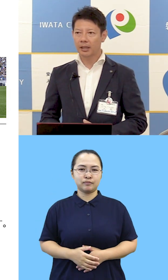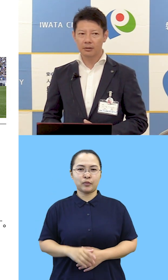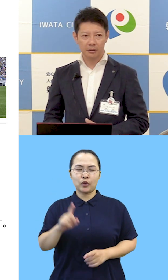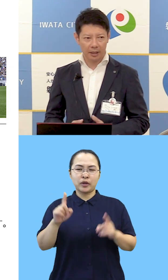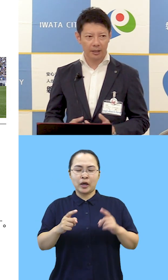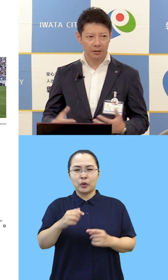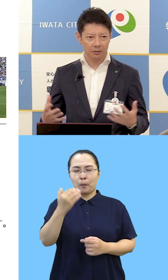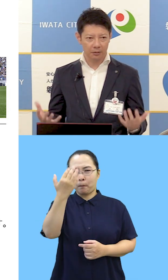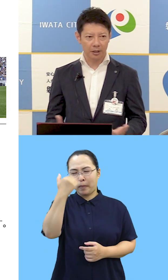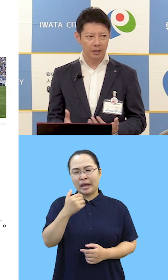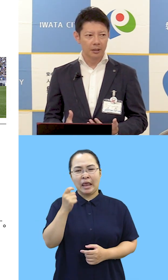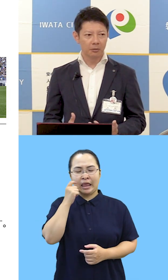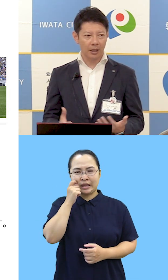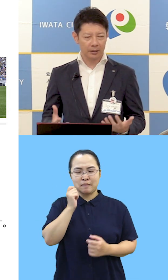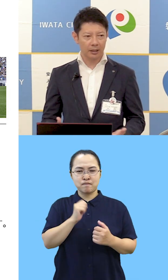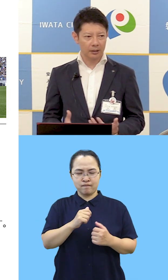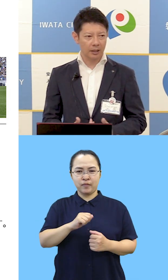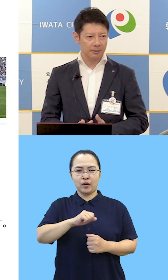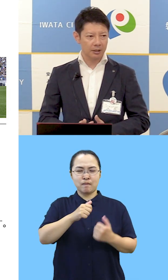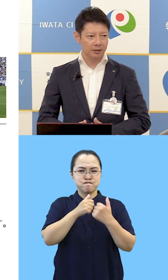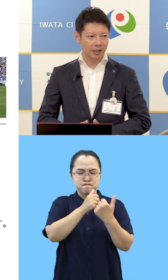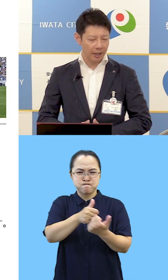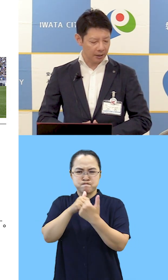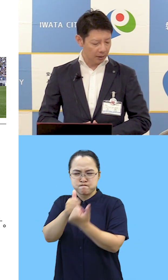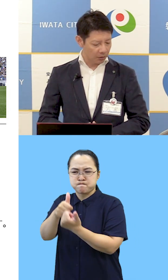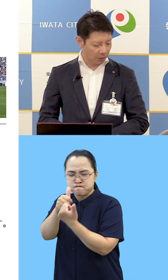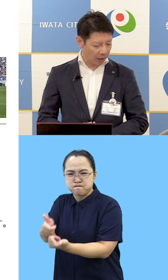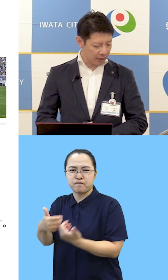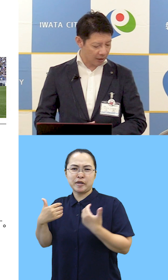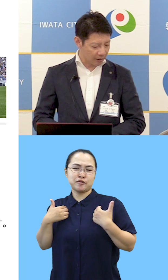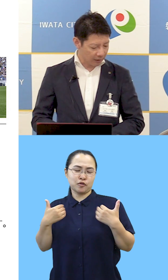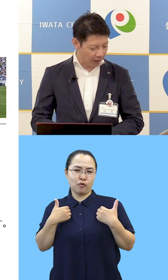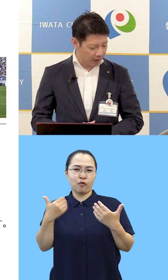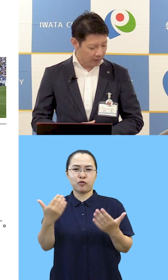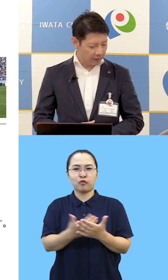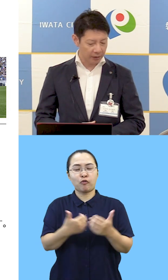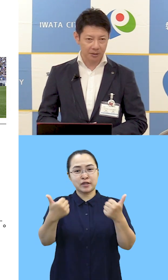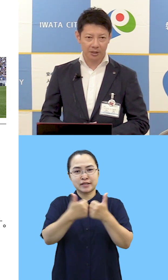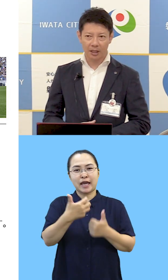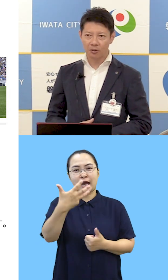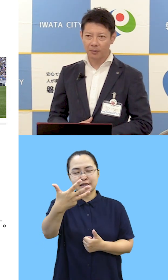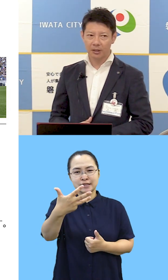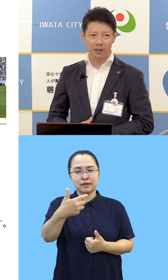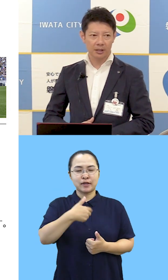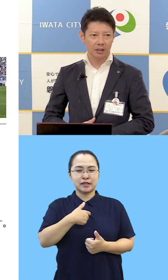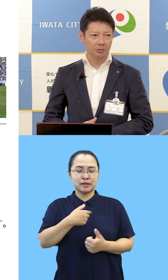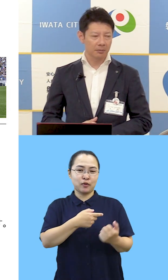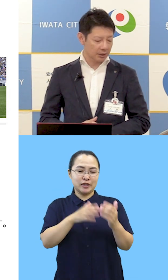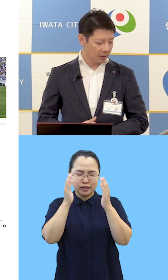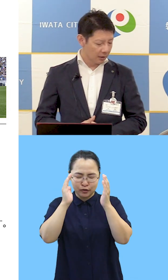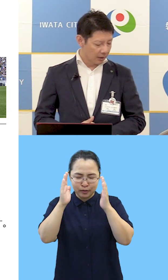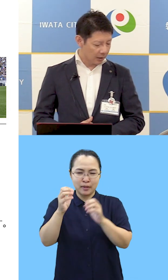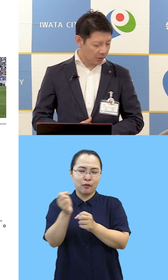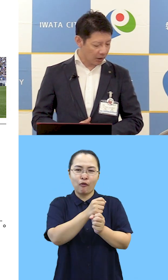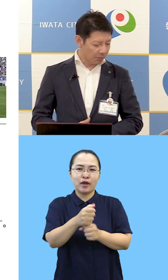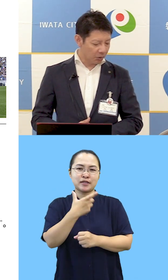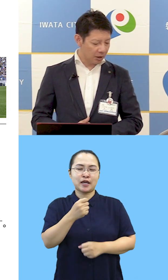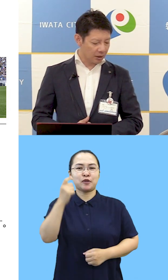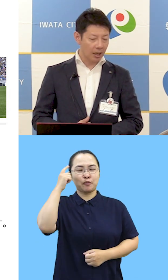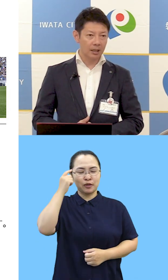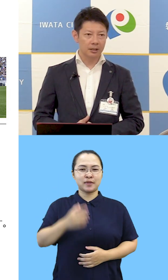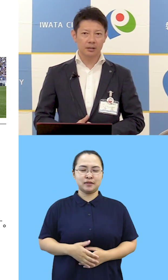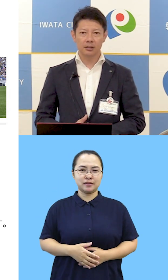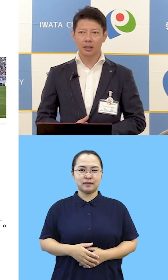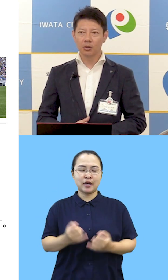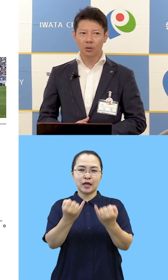負けが許されないというより、もう勝って勝って勝ちまくるしかない残り8試合ですから、私も力を込めて応援したいと思います。それからボ